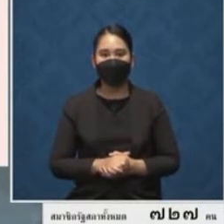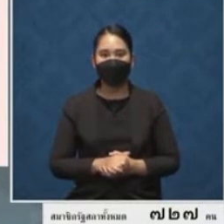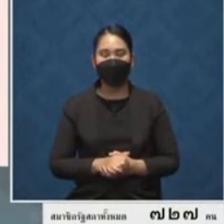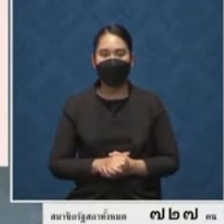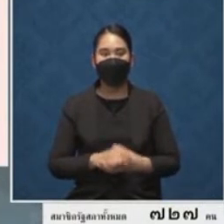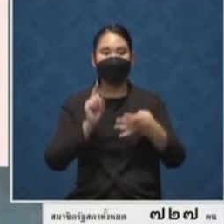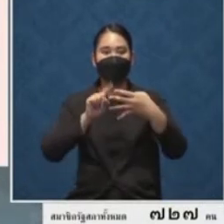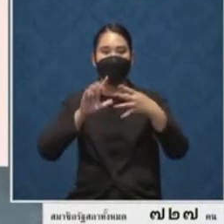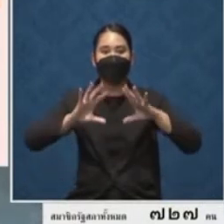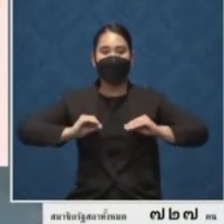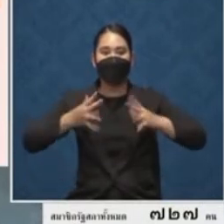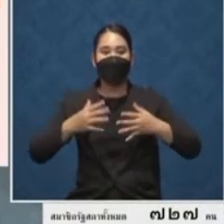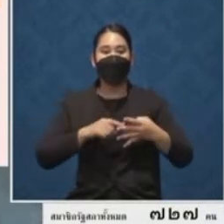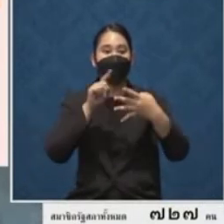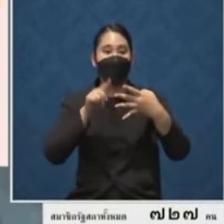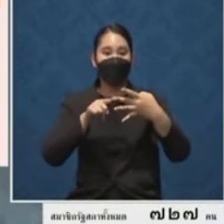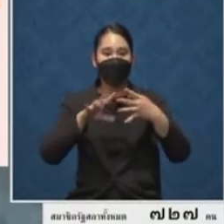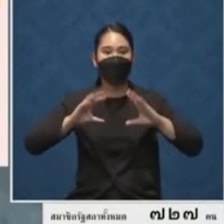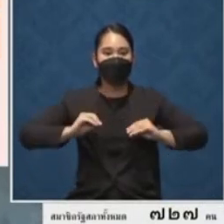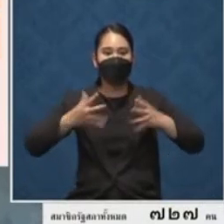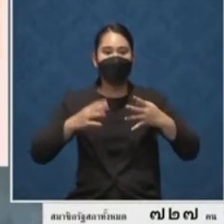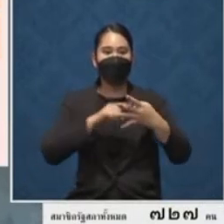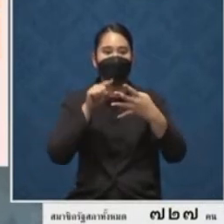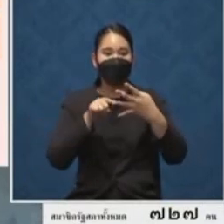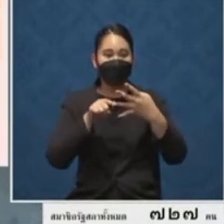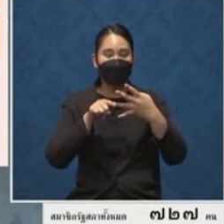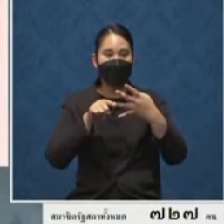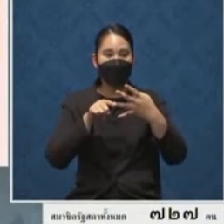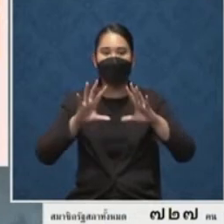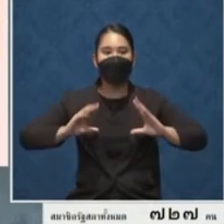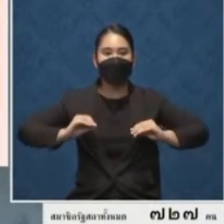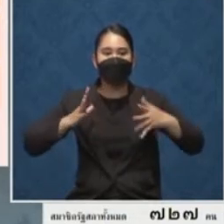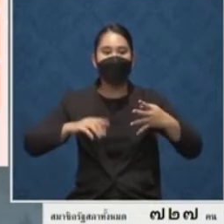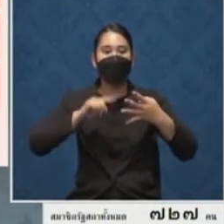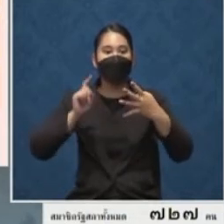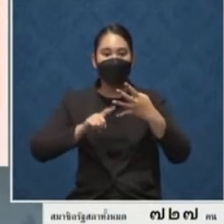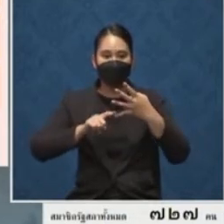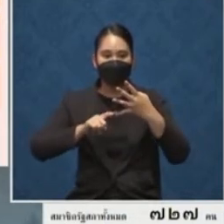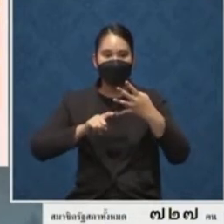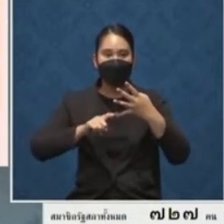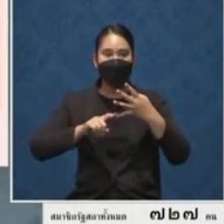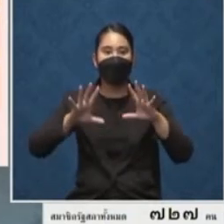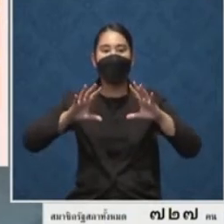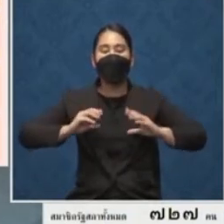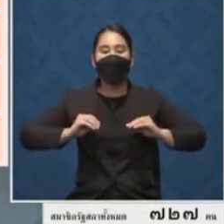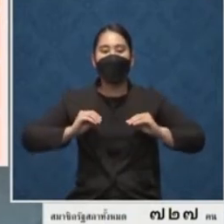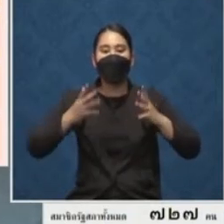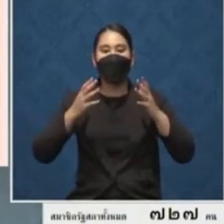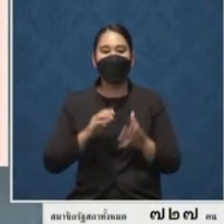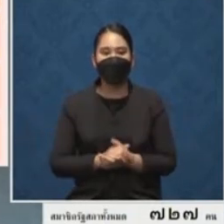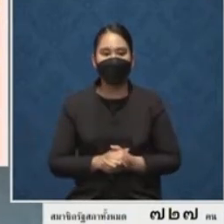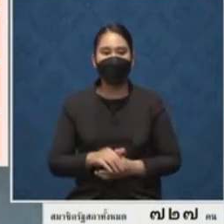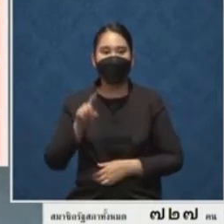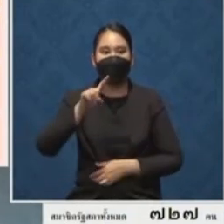การ2ไม่รับหลักการ3ไม่รับหลักการและ4ไม่รับหลักการครับ 193น